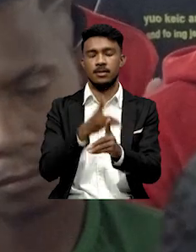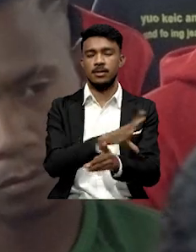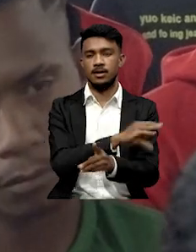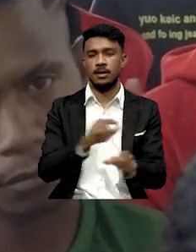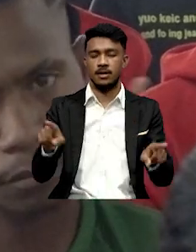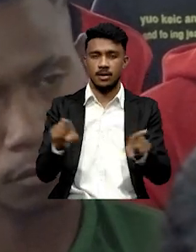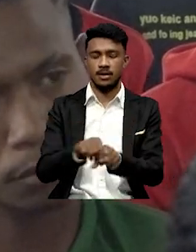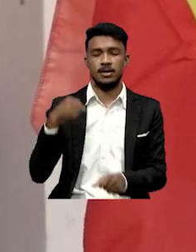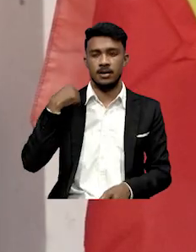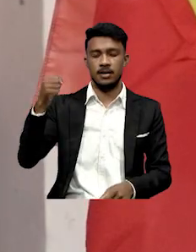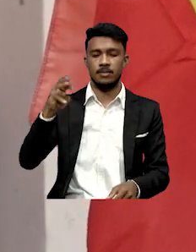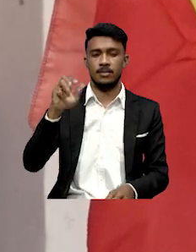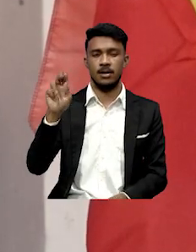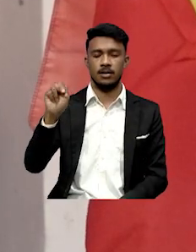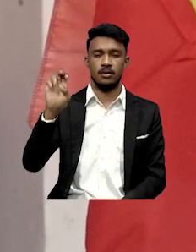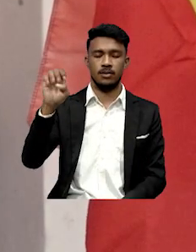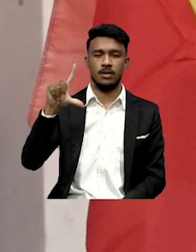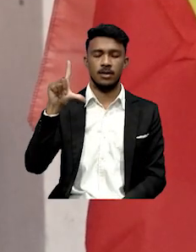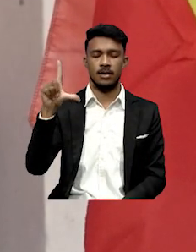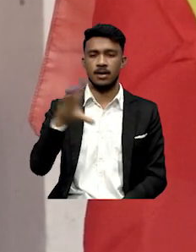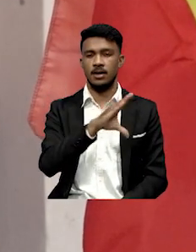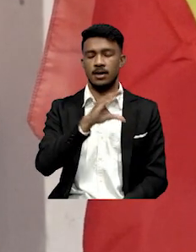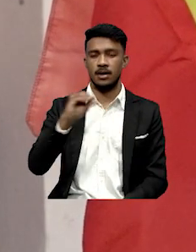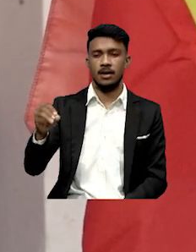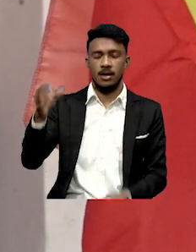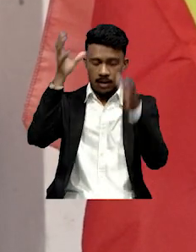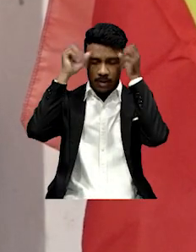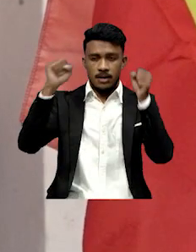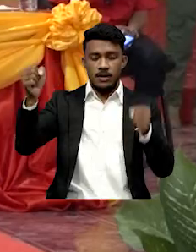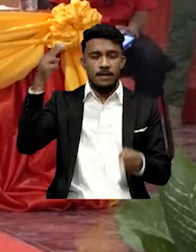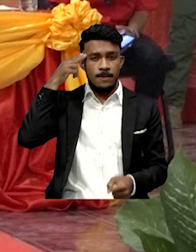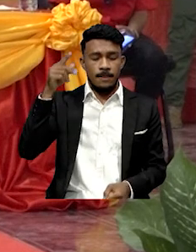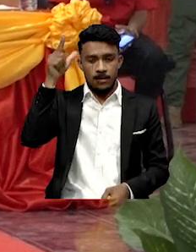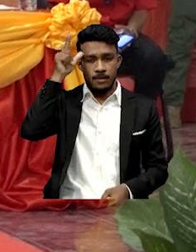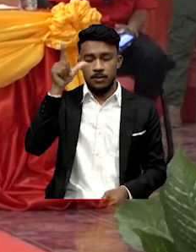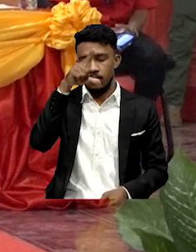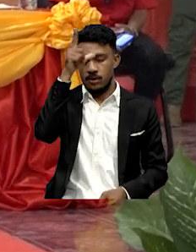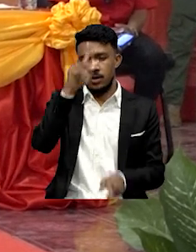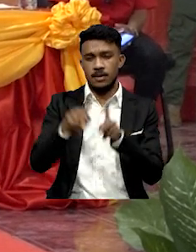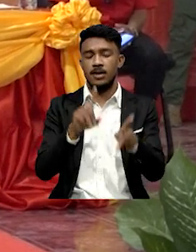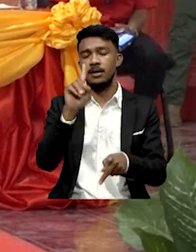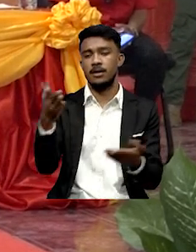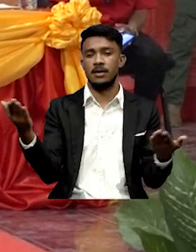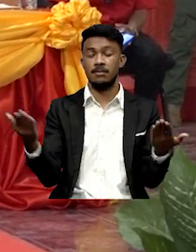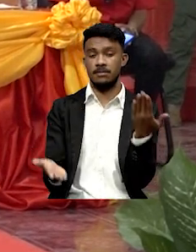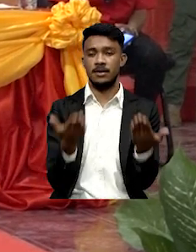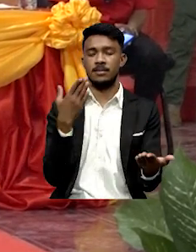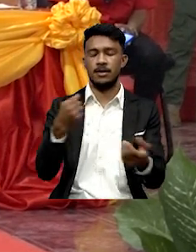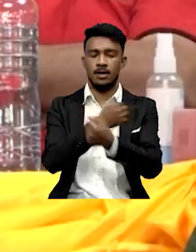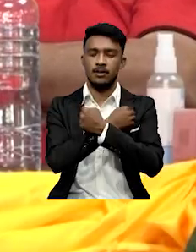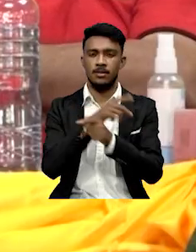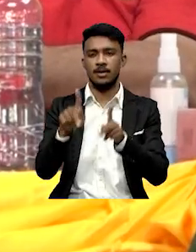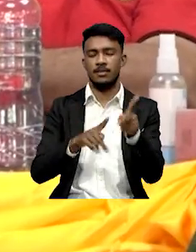kampanya Jose Manuel Nakvila Kateten, kandidatu presidente Republika Francisco Guterres Lualo, MIDNB, Simples, Hadomi Povu,